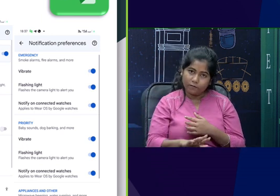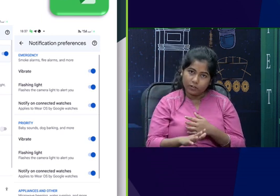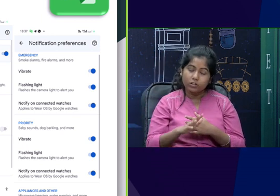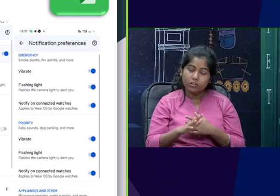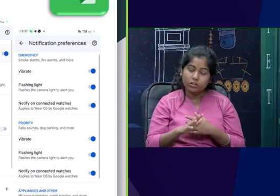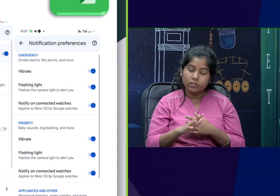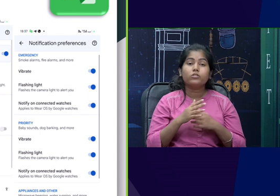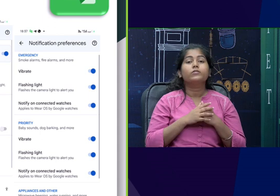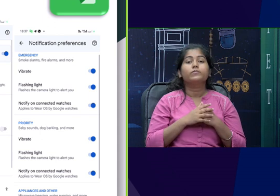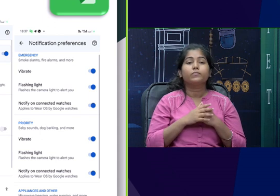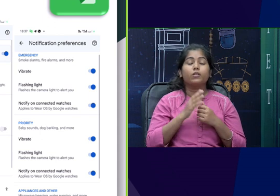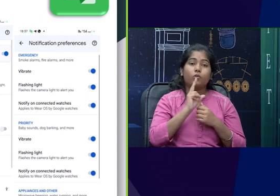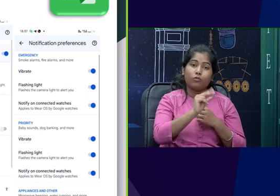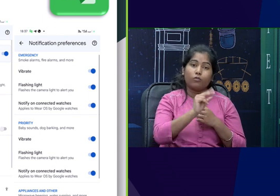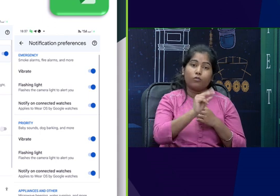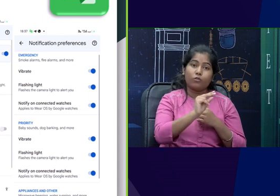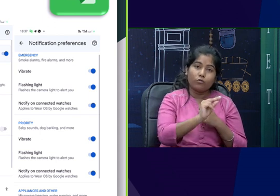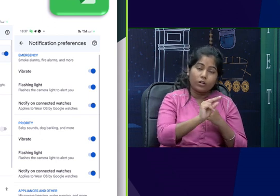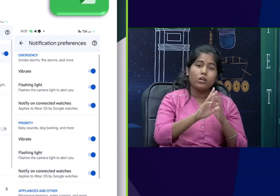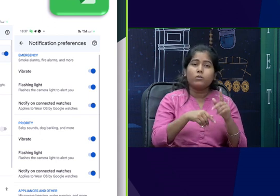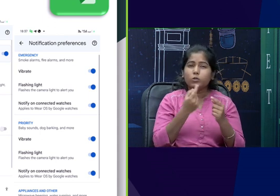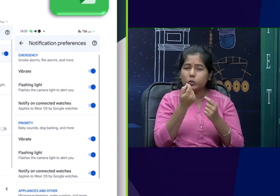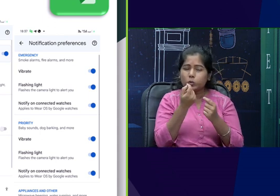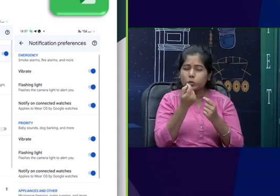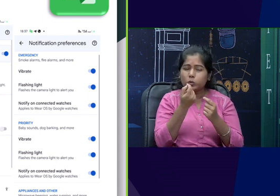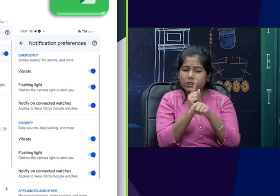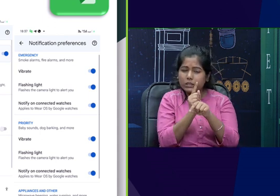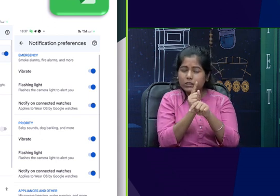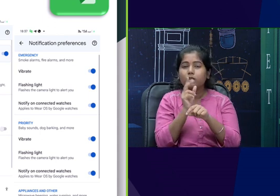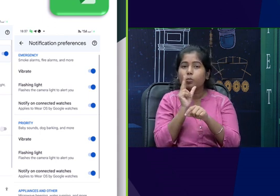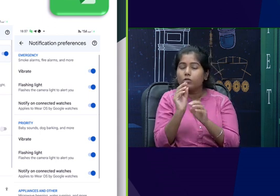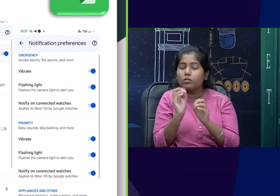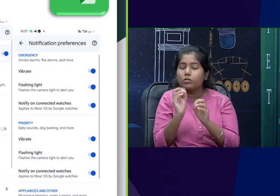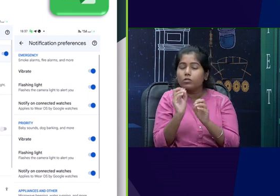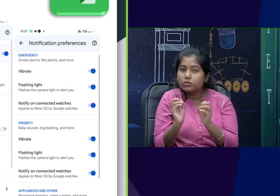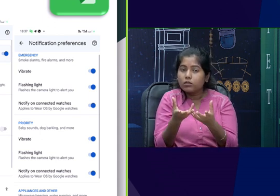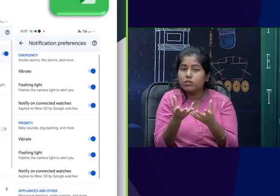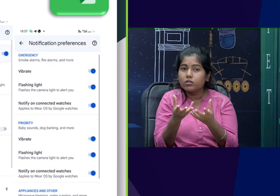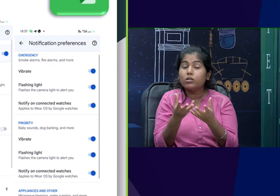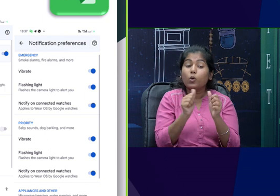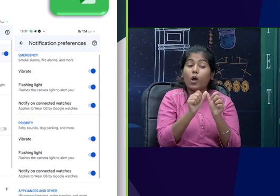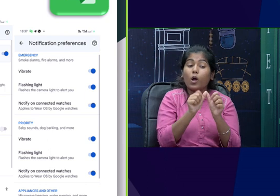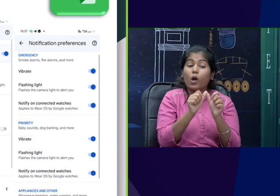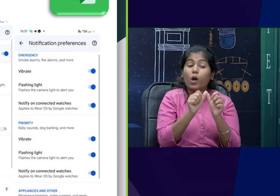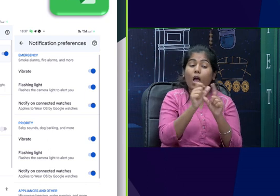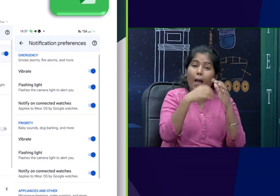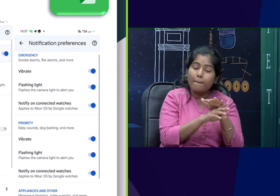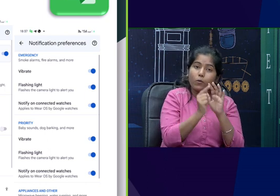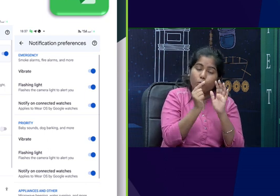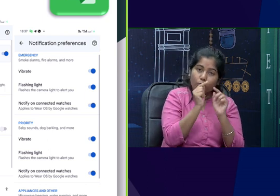बाद उसने अपना बोलना शुरू किया, तो इसमें एक ऑप्शन होता है कि कुछ एक व्यक्ति के पॉज